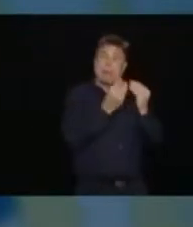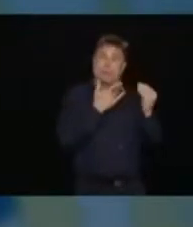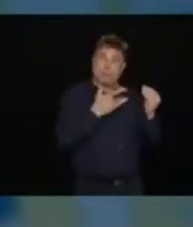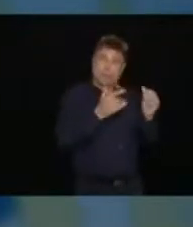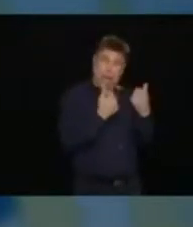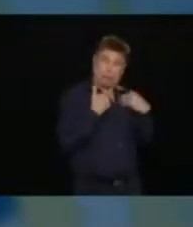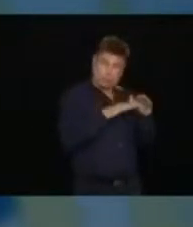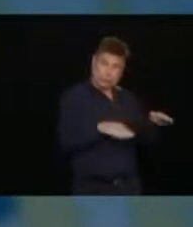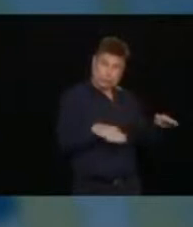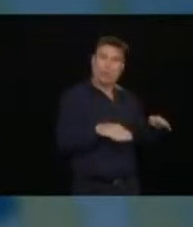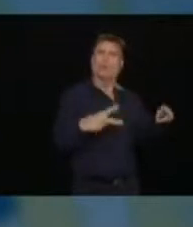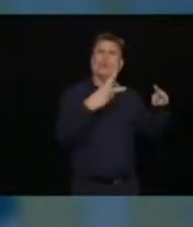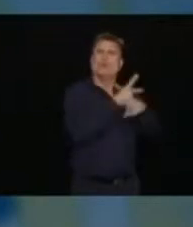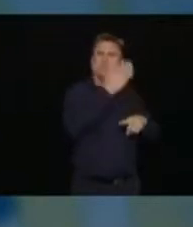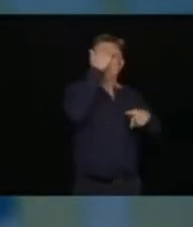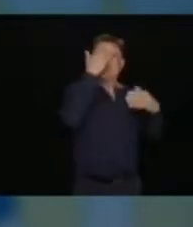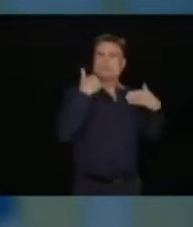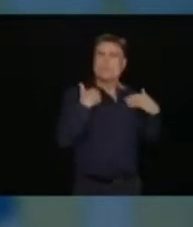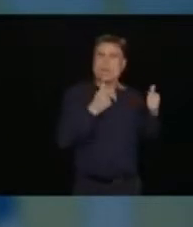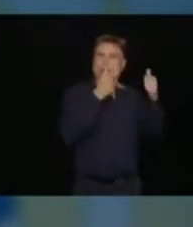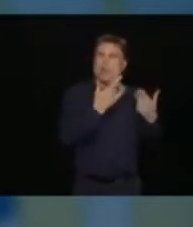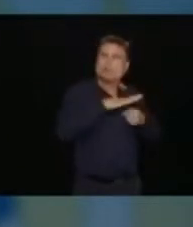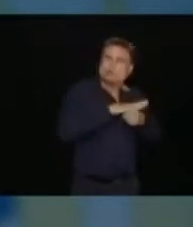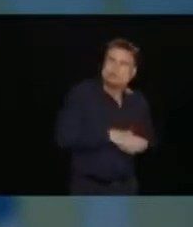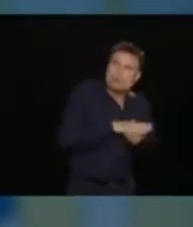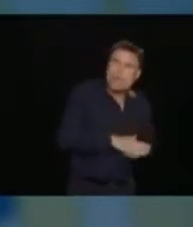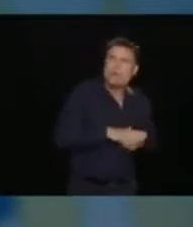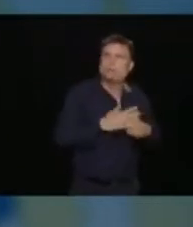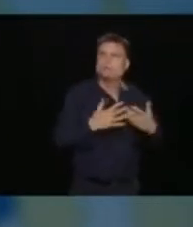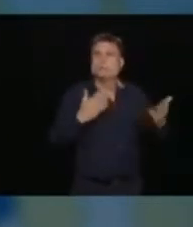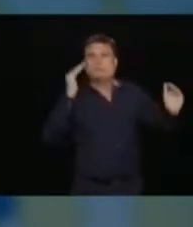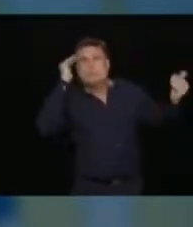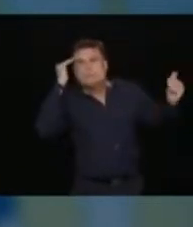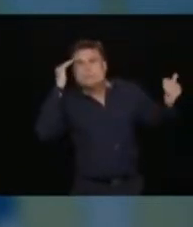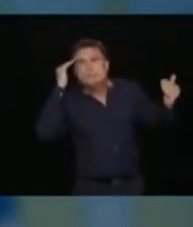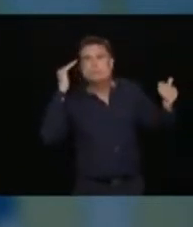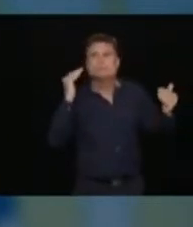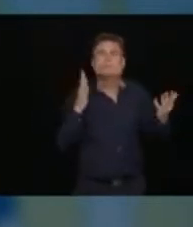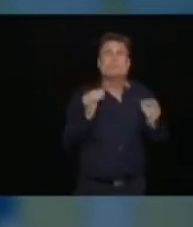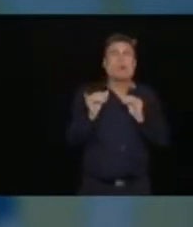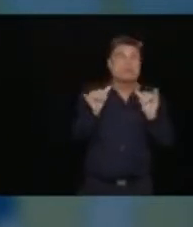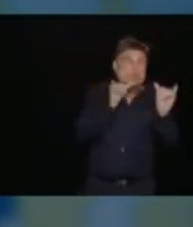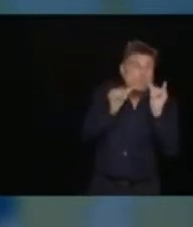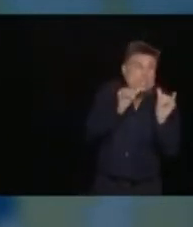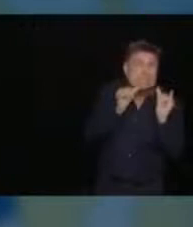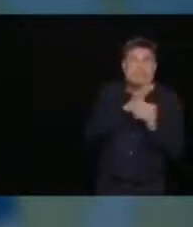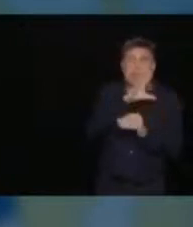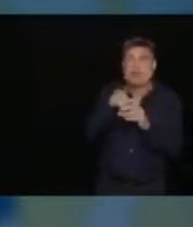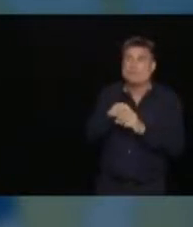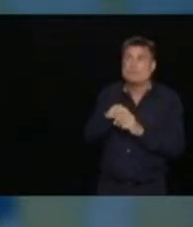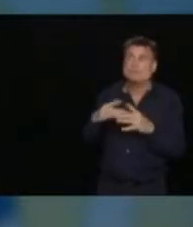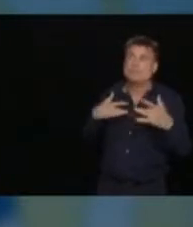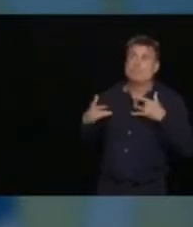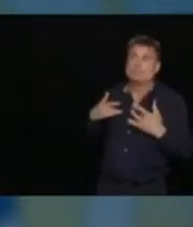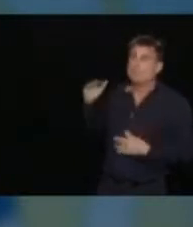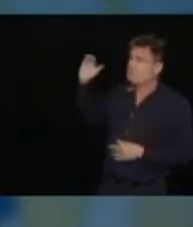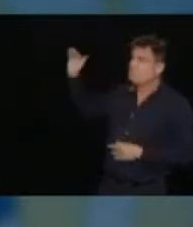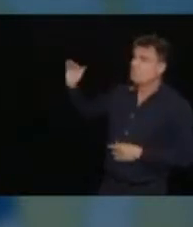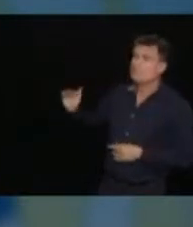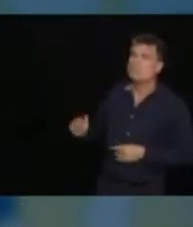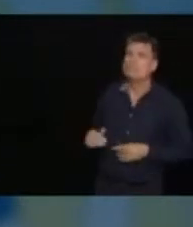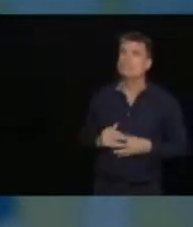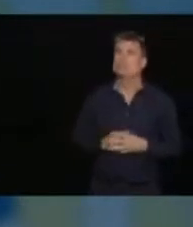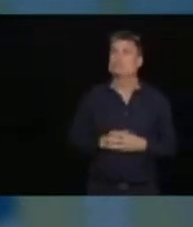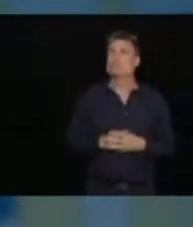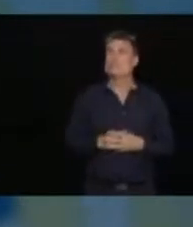个是这个，然后呢，又是这个额外的困难、焦虑，或者呢睡眠时间